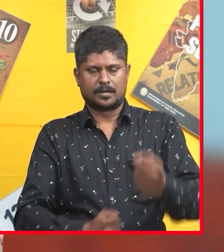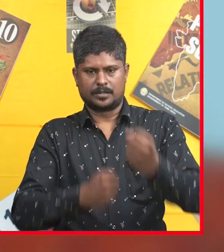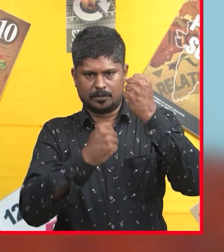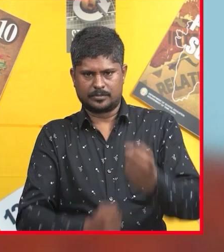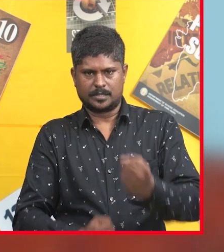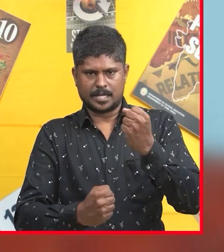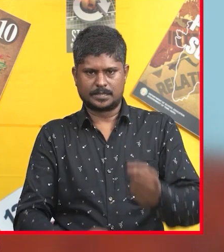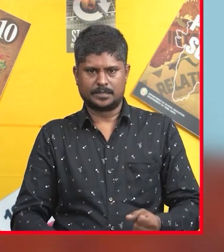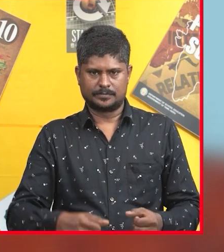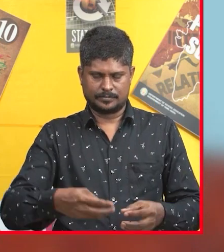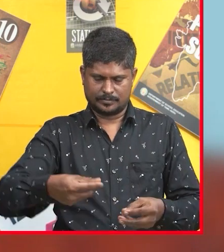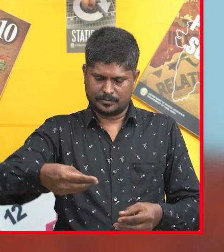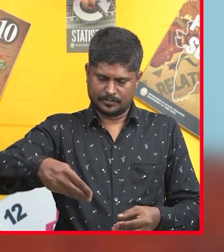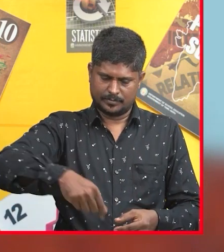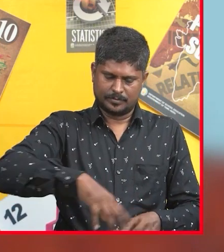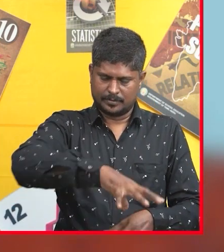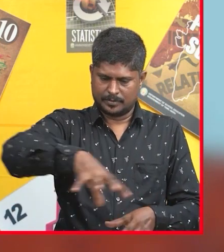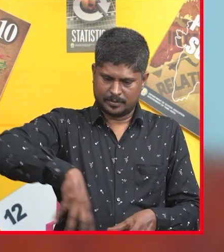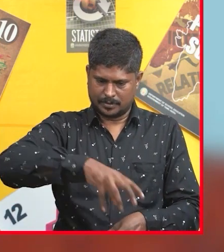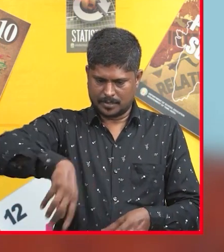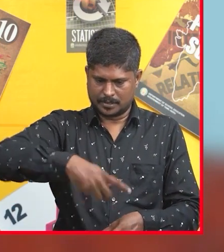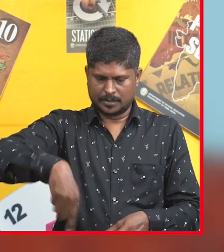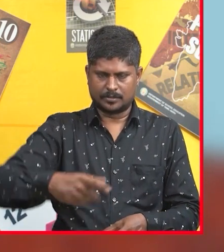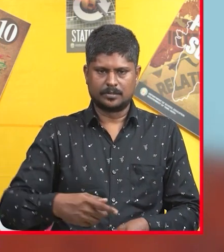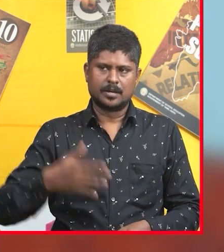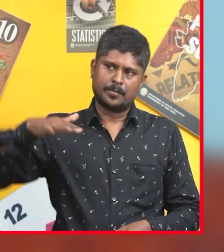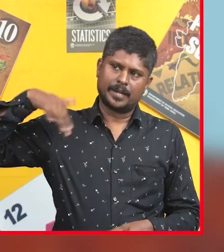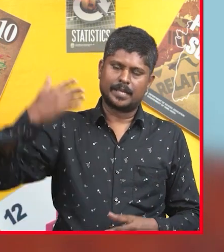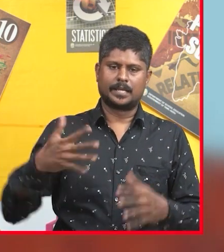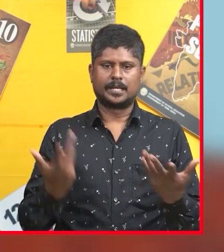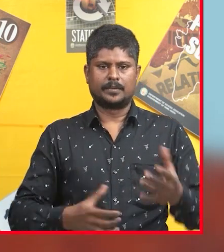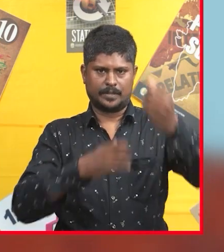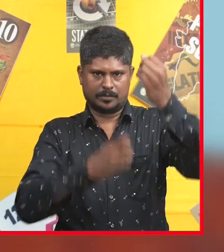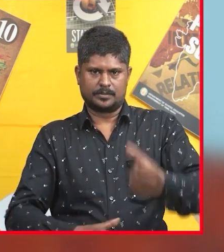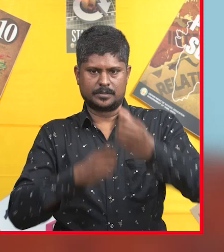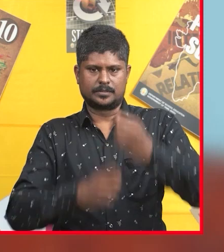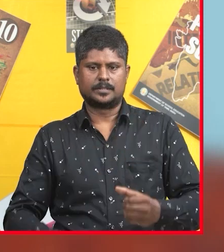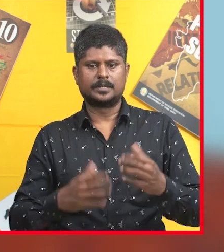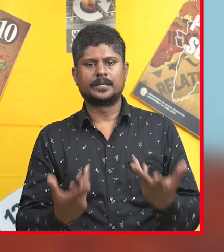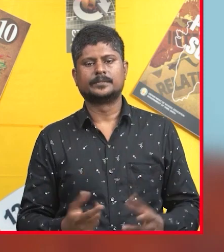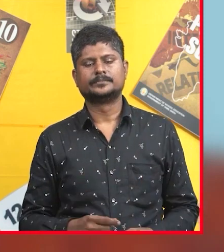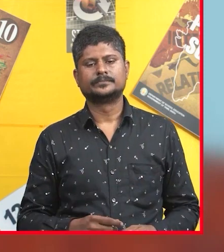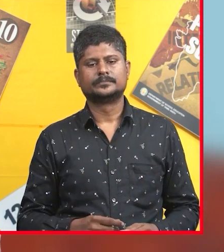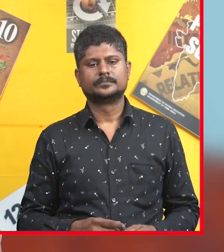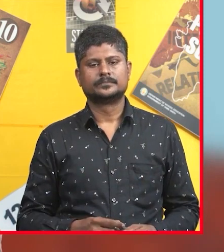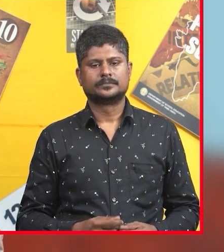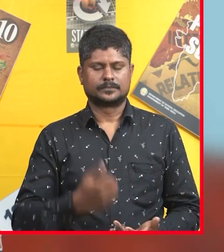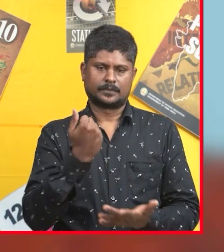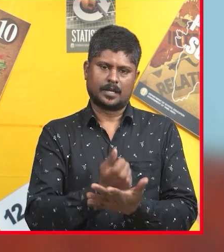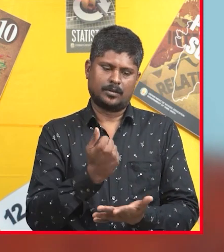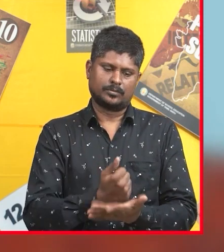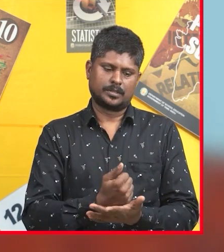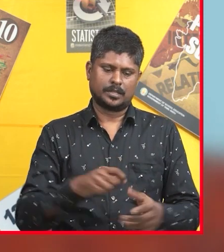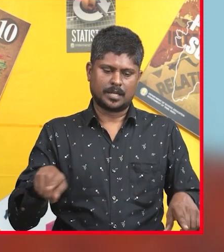கைக்கூத்தலால் செய்யப்பட்ட அரிசி. இப்பதான் நம்ம இயந்திரம் வந்துருச்சு, இயந்திரத்துல போய் அரிசி உருவாக்குறோம். அப்ப கை